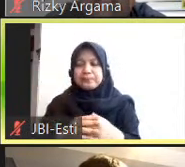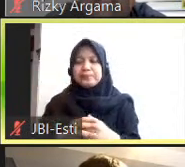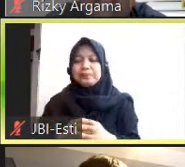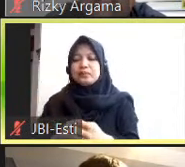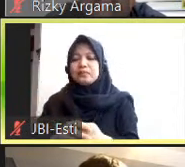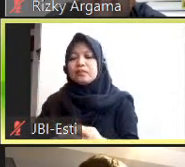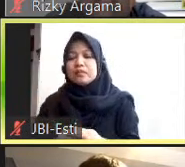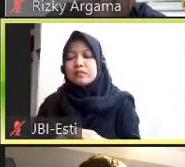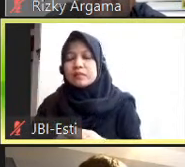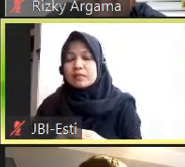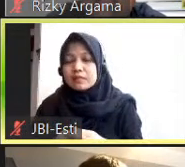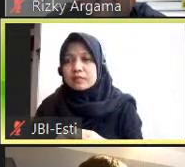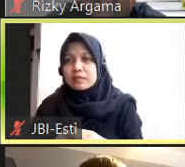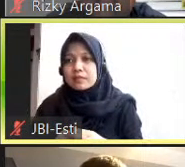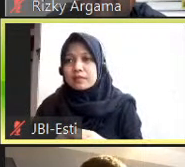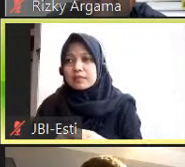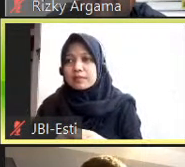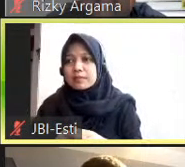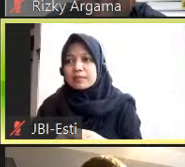Oke,